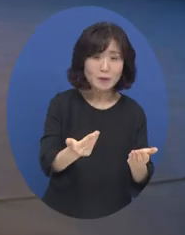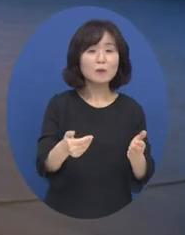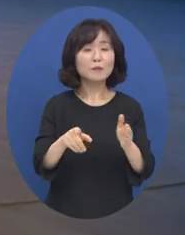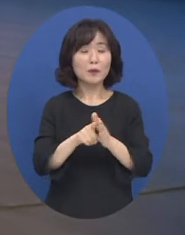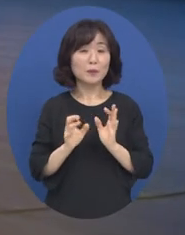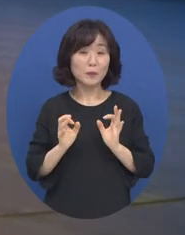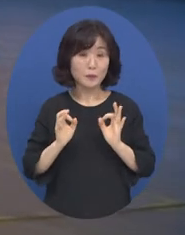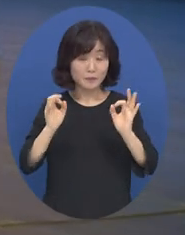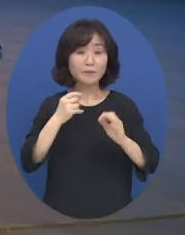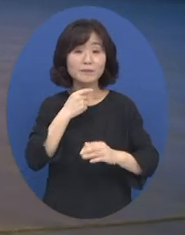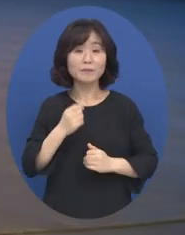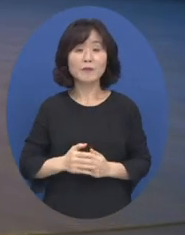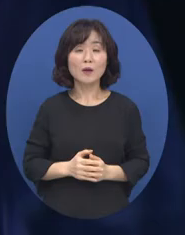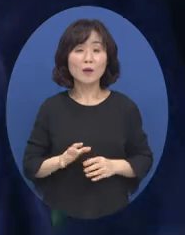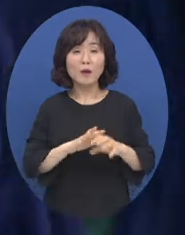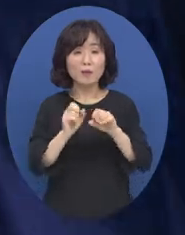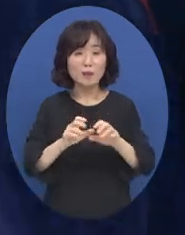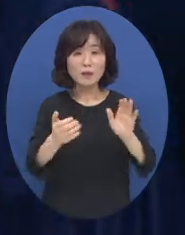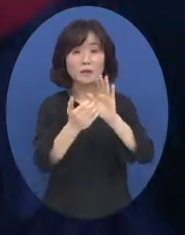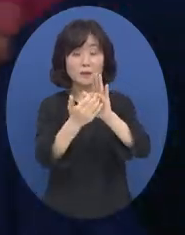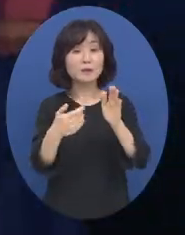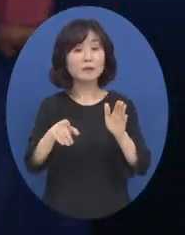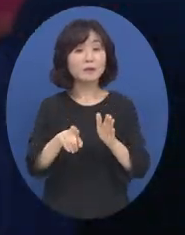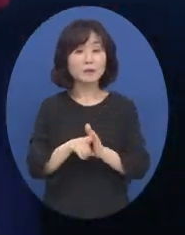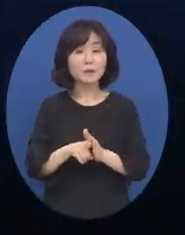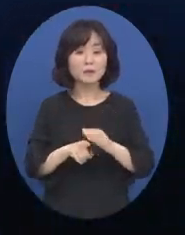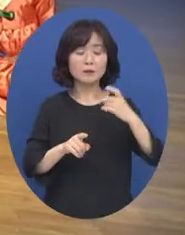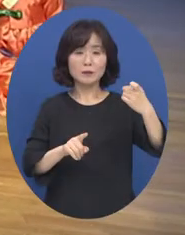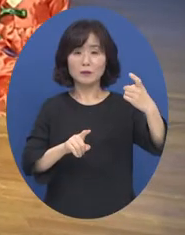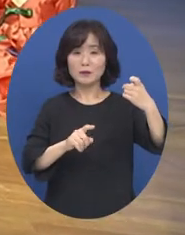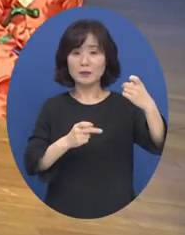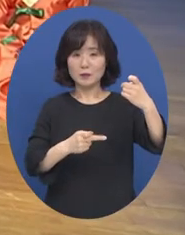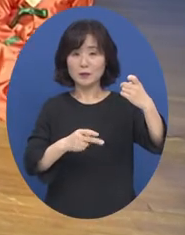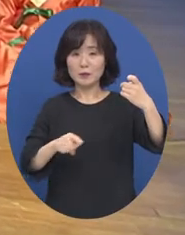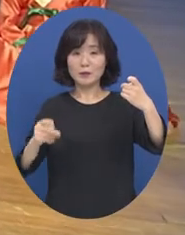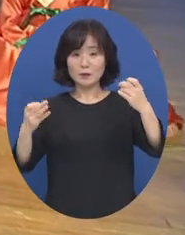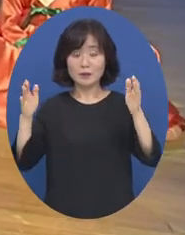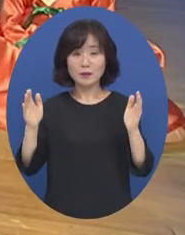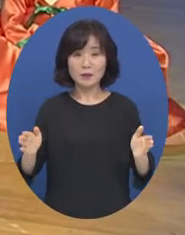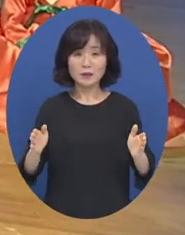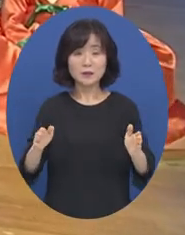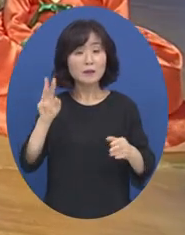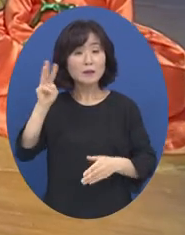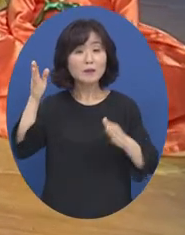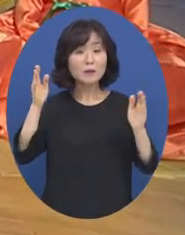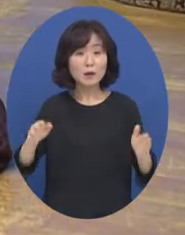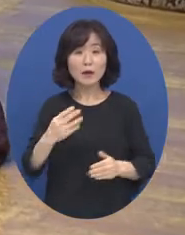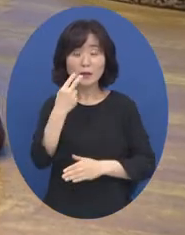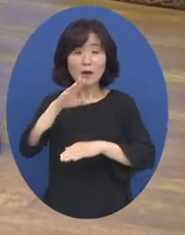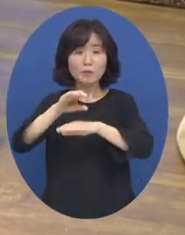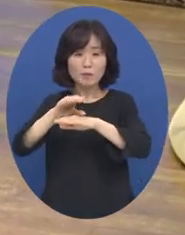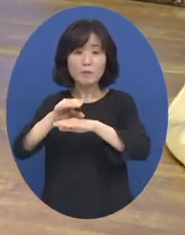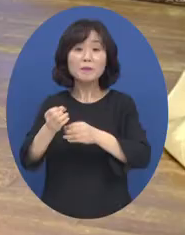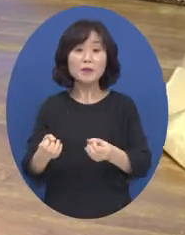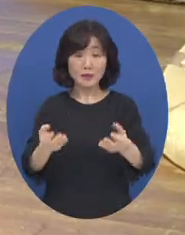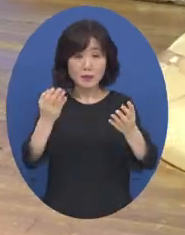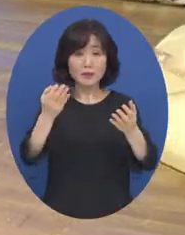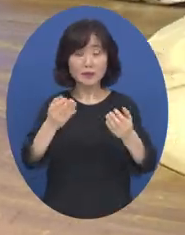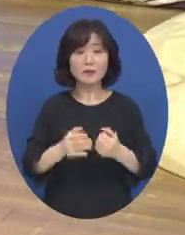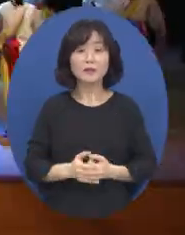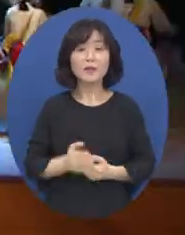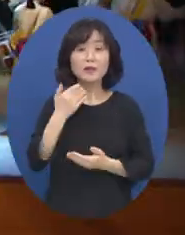노력하겠습니다. 코로나19 감염 확산 방지를 위해 지난 12일부터 14일까지 4일간 생중계한 이번